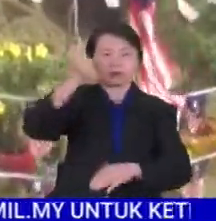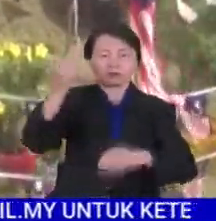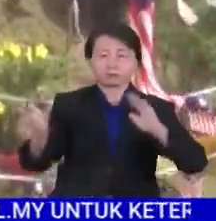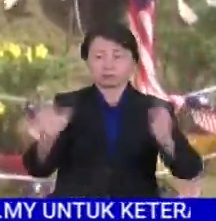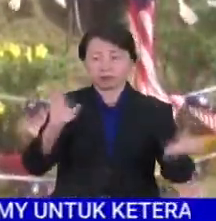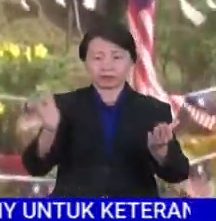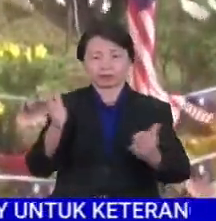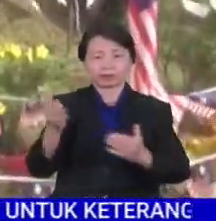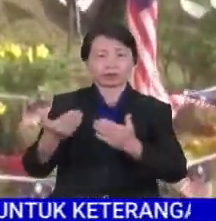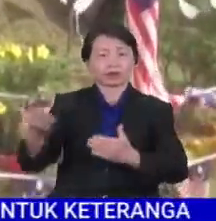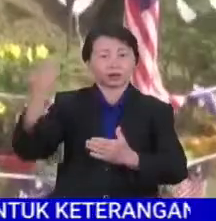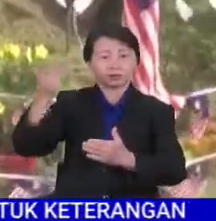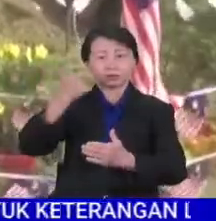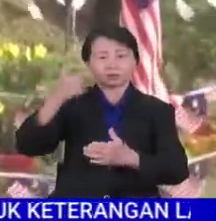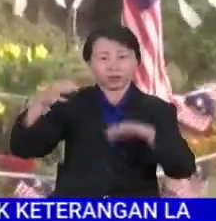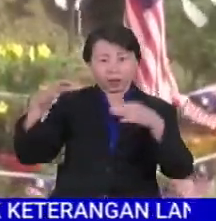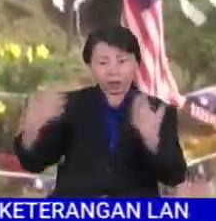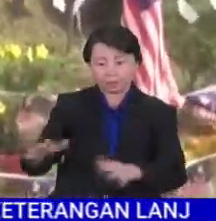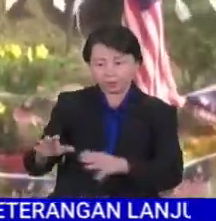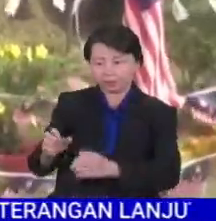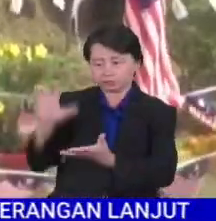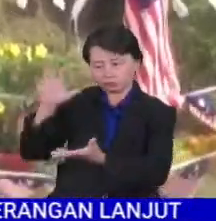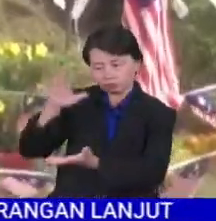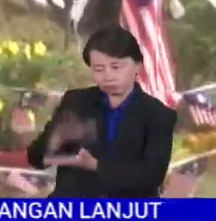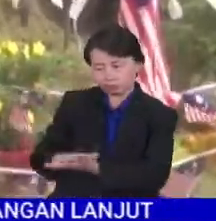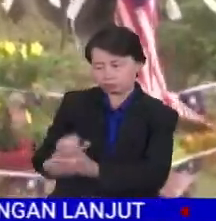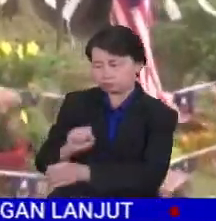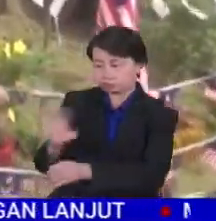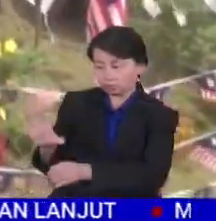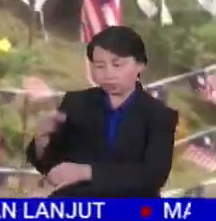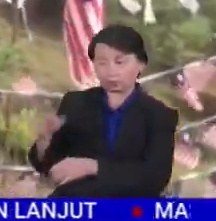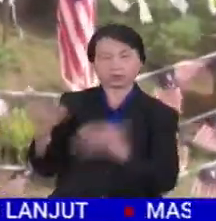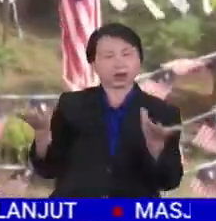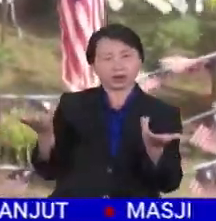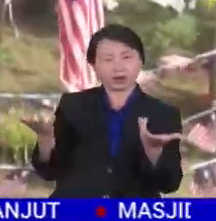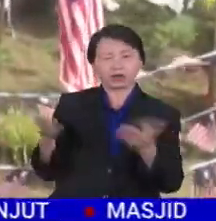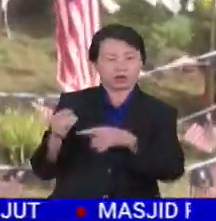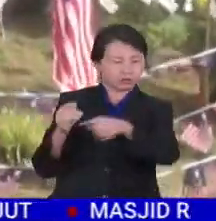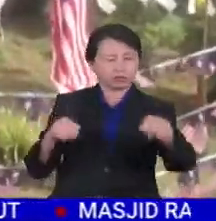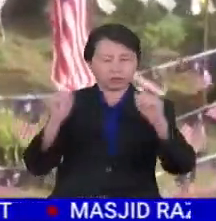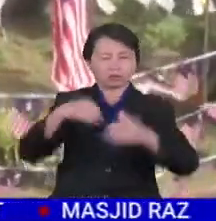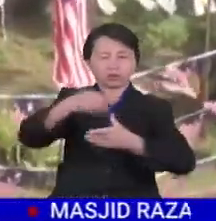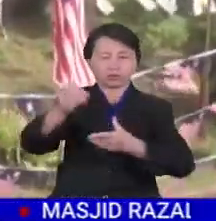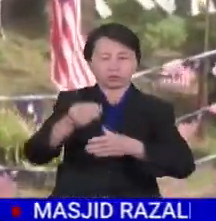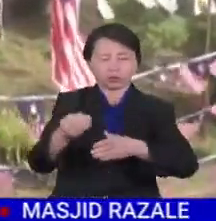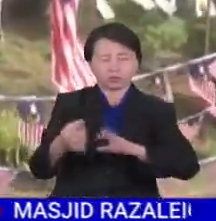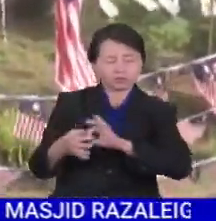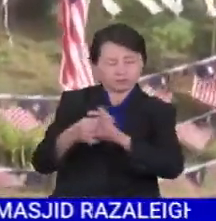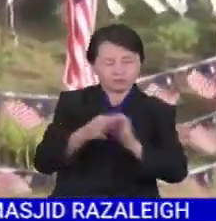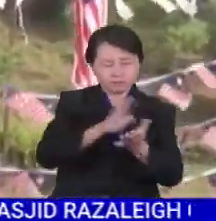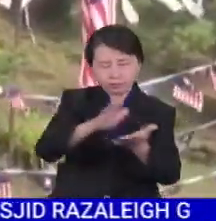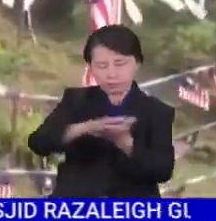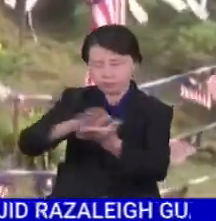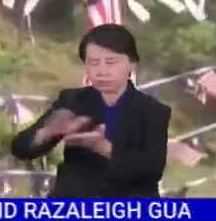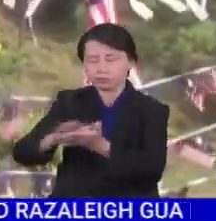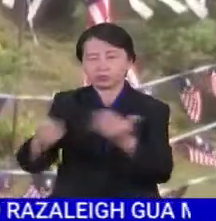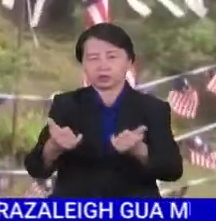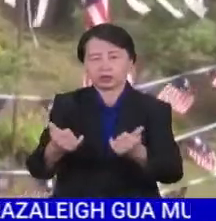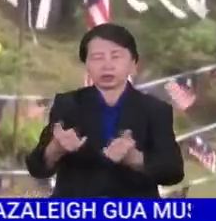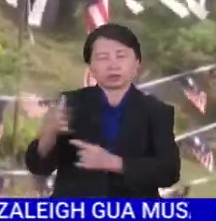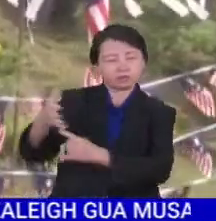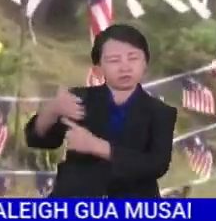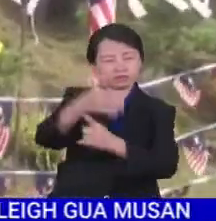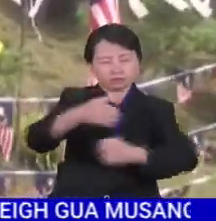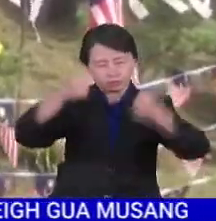berbanding dengan lepas, sebabkan kita dah lepas pada musim pandemik. Ya, jadi diorang dah boleh keluar bergotong royong beramai-ramai, dan cuma kami di